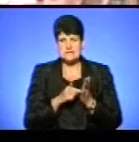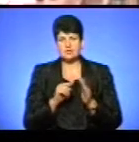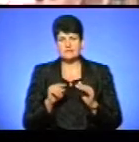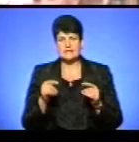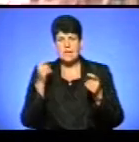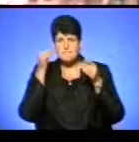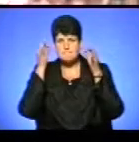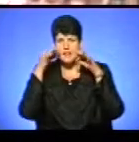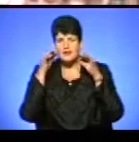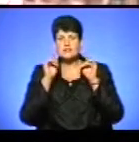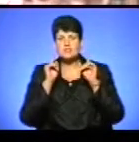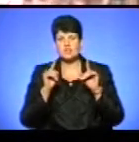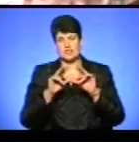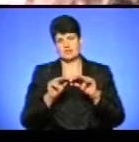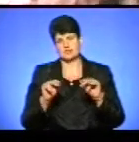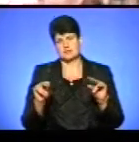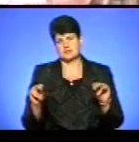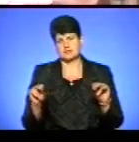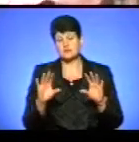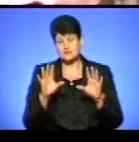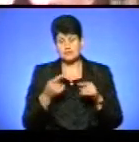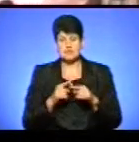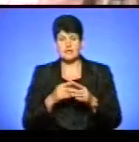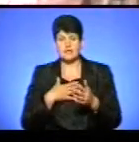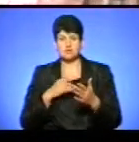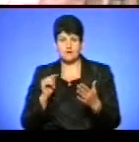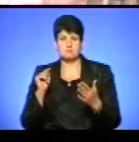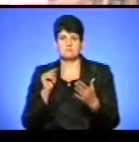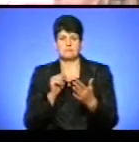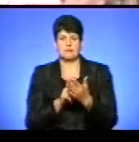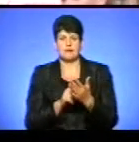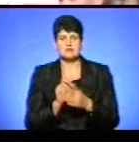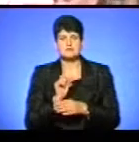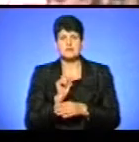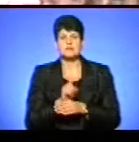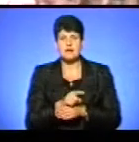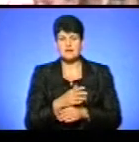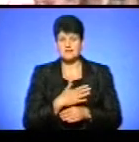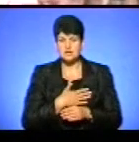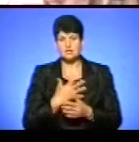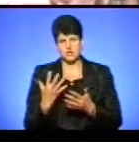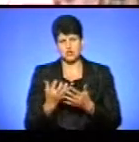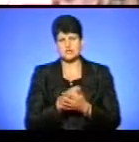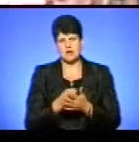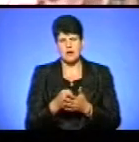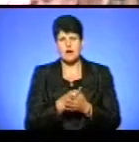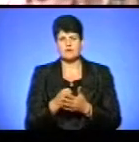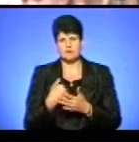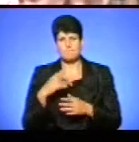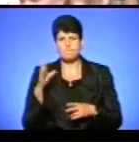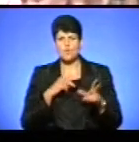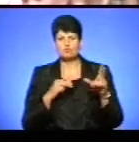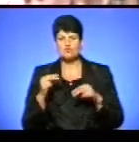плакали тільки від щастя, розумієте? Ставимо таку собі мету, таке завдання, і ми досягаємо, у нас все виходить з